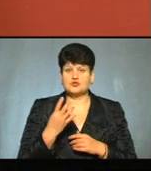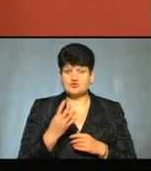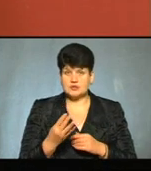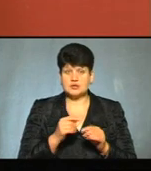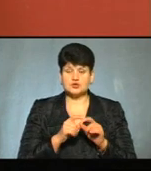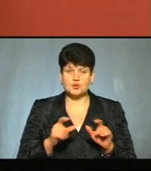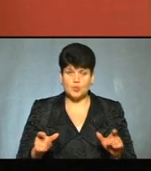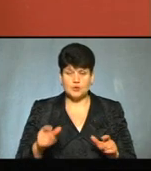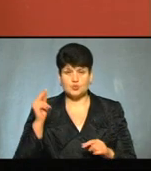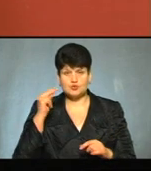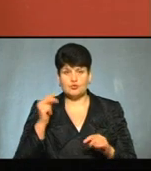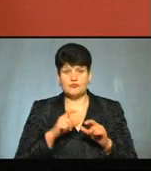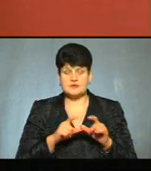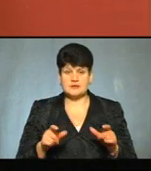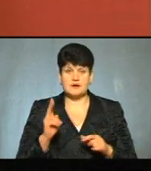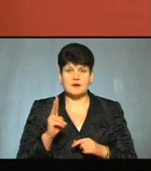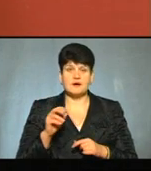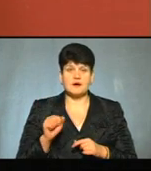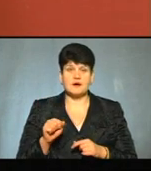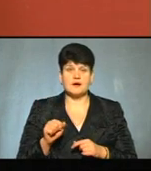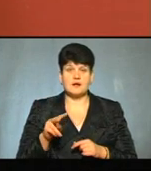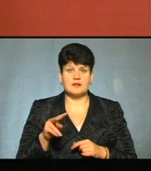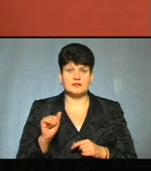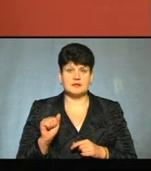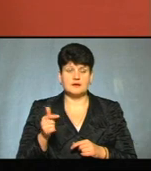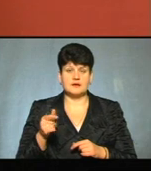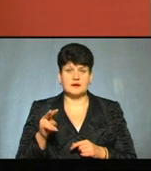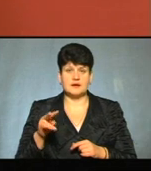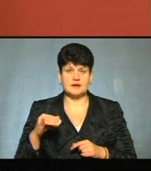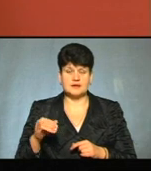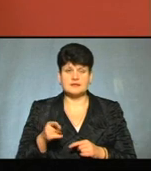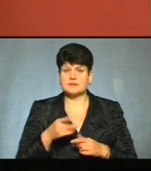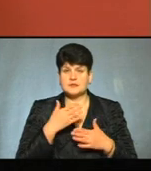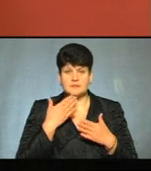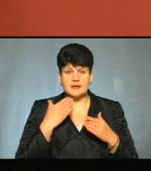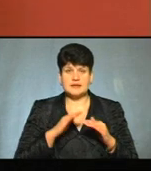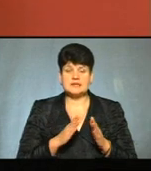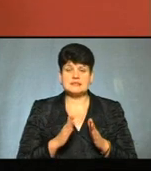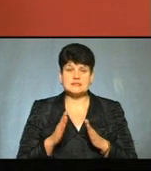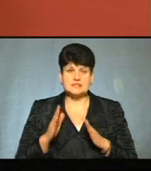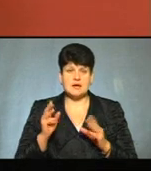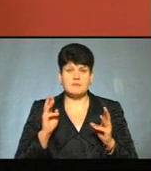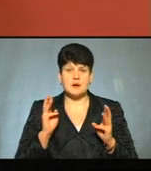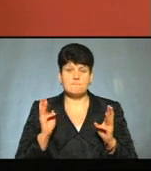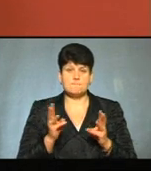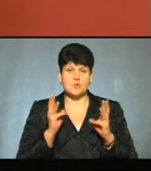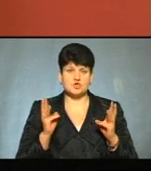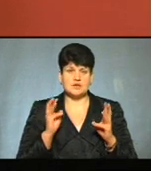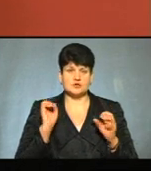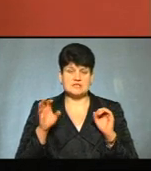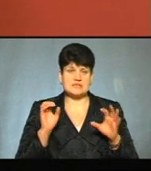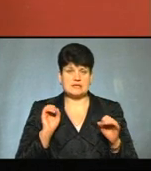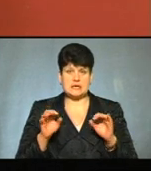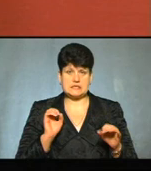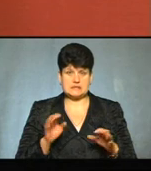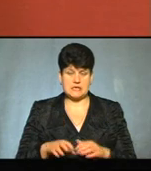4 школи, зокрема учбовий заклад у Калаглії. Там відсутня система пожежної сигналізації. Отож, я попрошу зараз режисерів